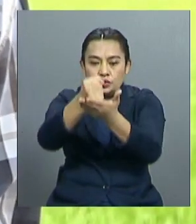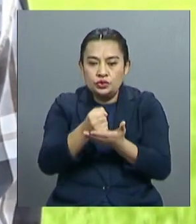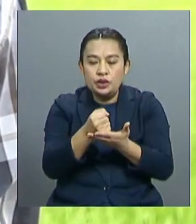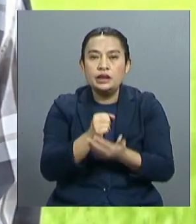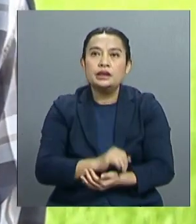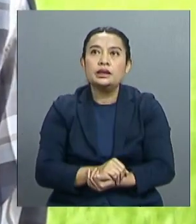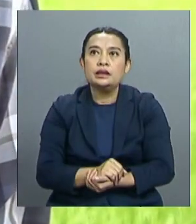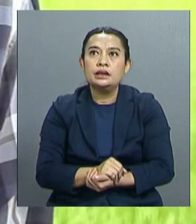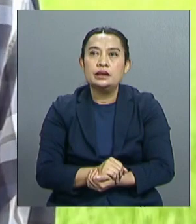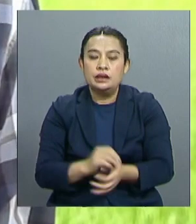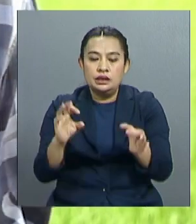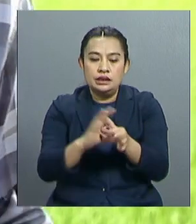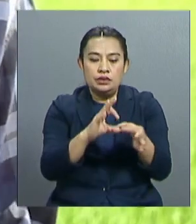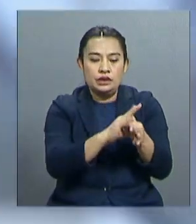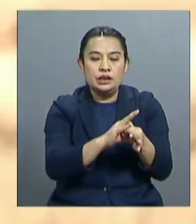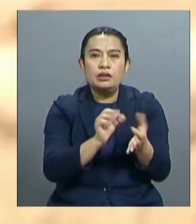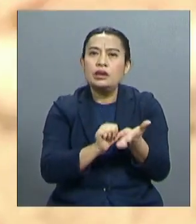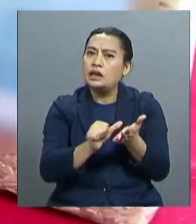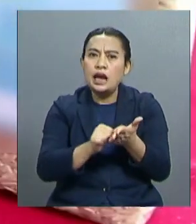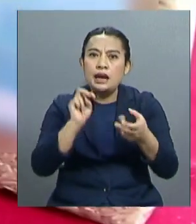ข้องกับการแก้ไขปัญห